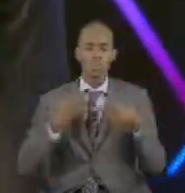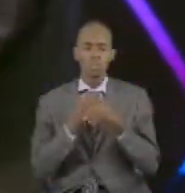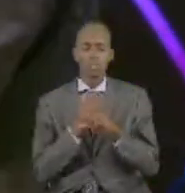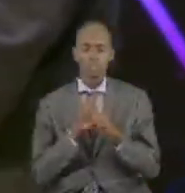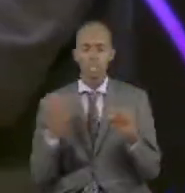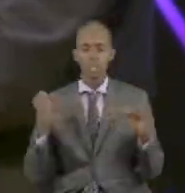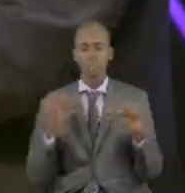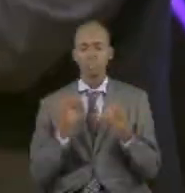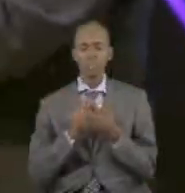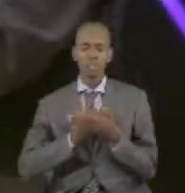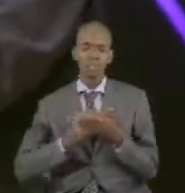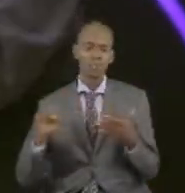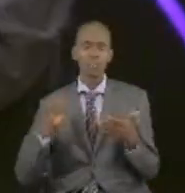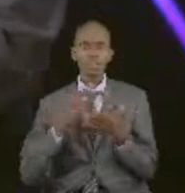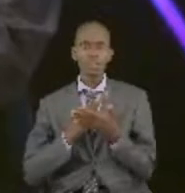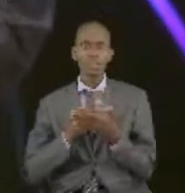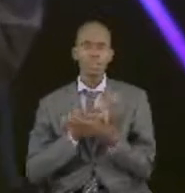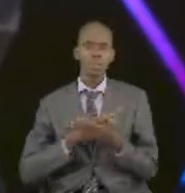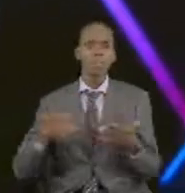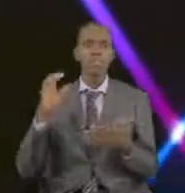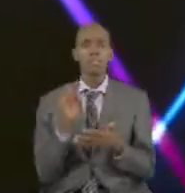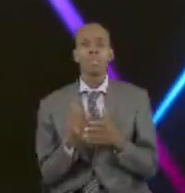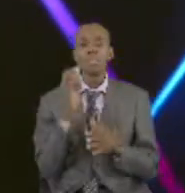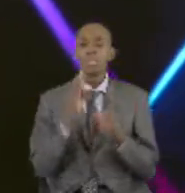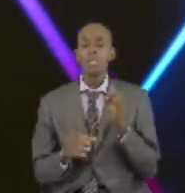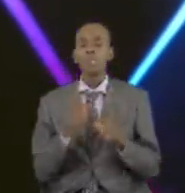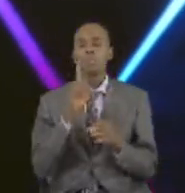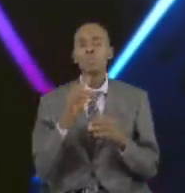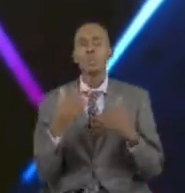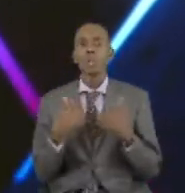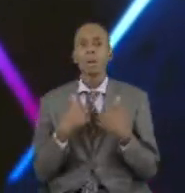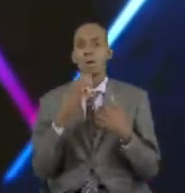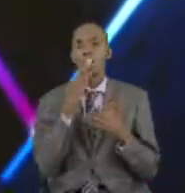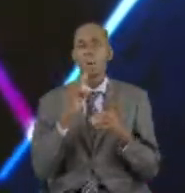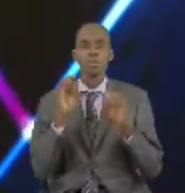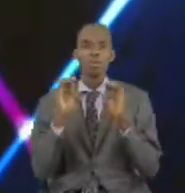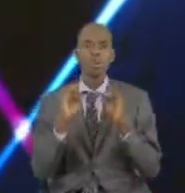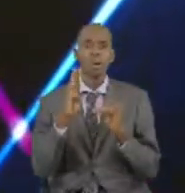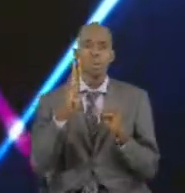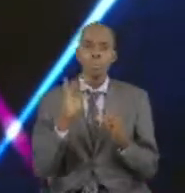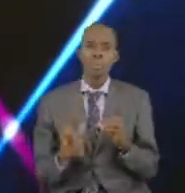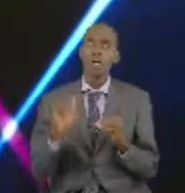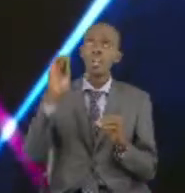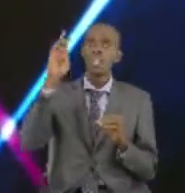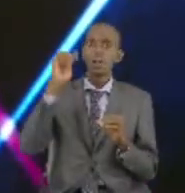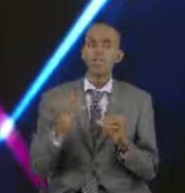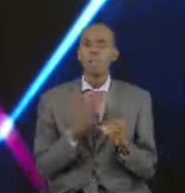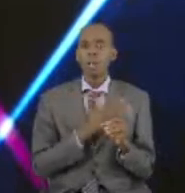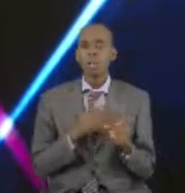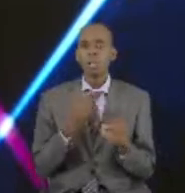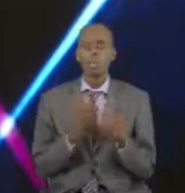senti fier et rendu gistau si vous avez entendu vous l'avez entendu du moins ainsi